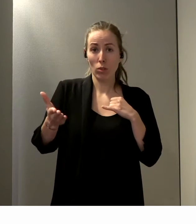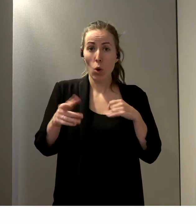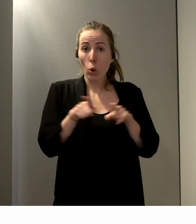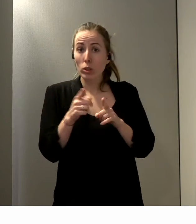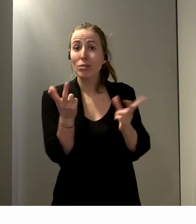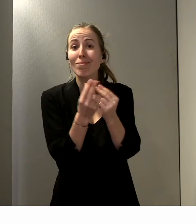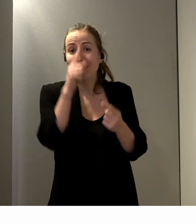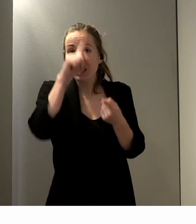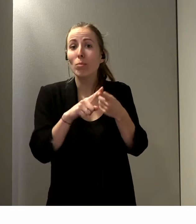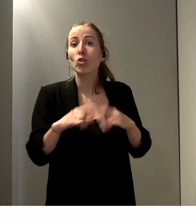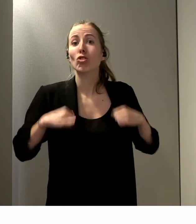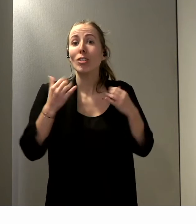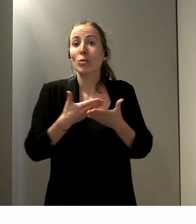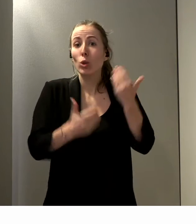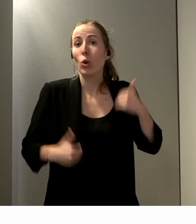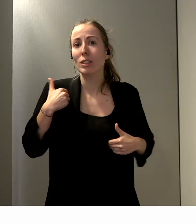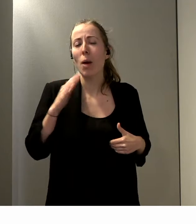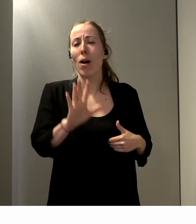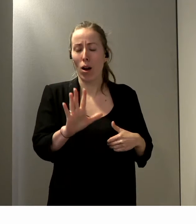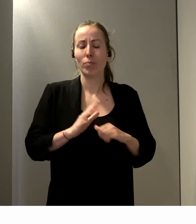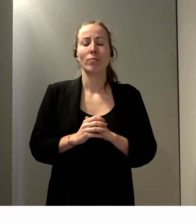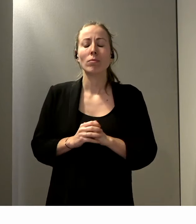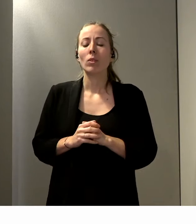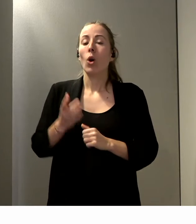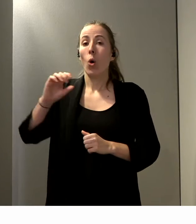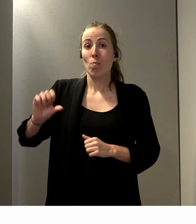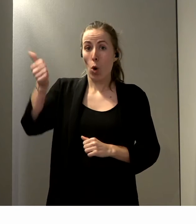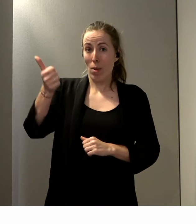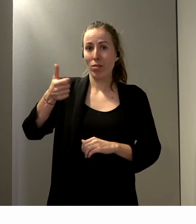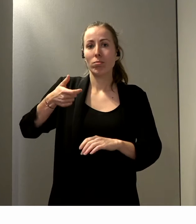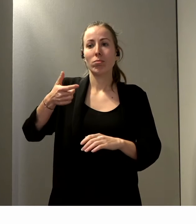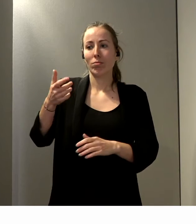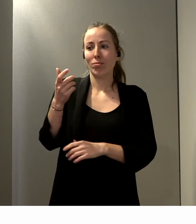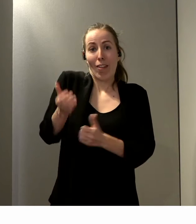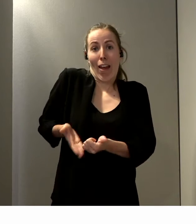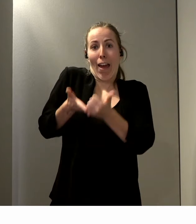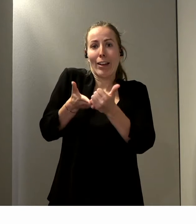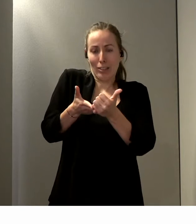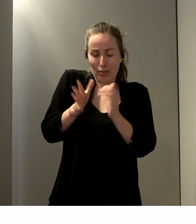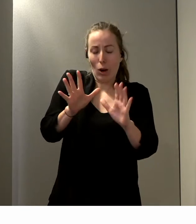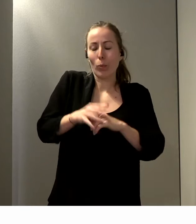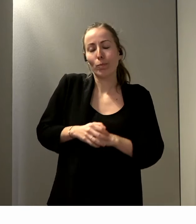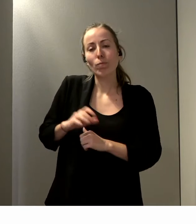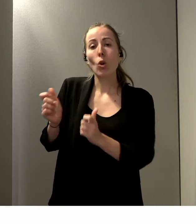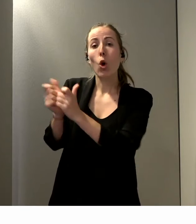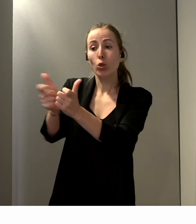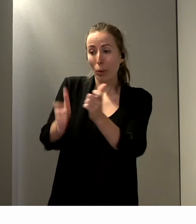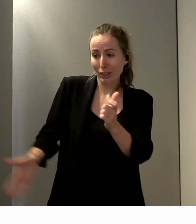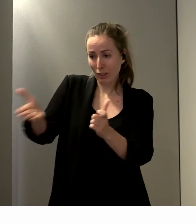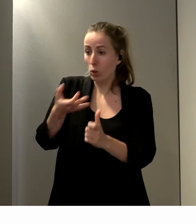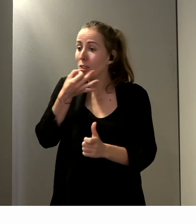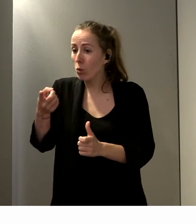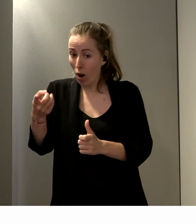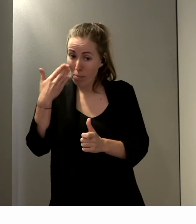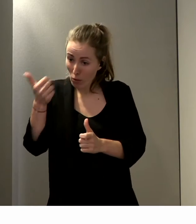situation de handicap. D'abord, les aides, on dit aux entreprises, quand vous recrutez et quand vous apprenez